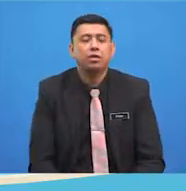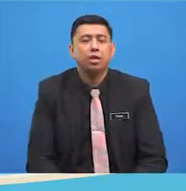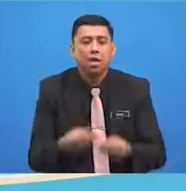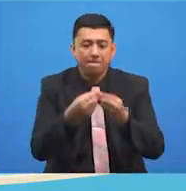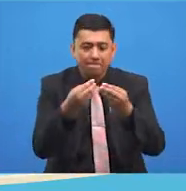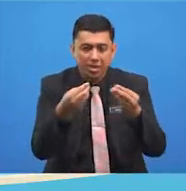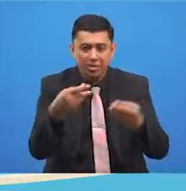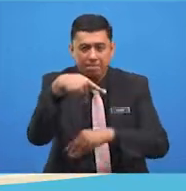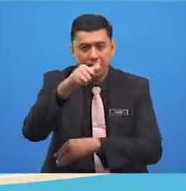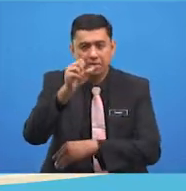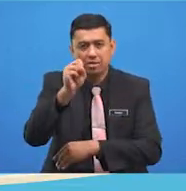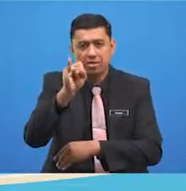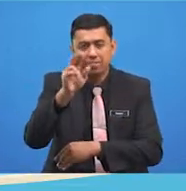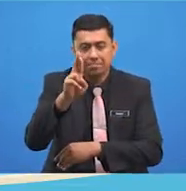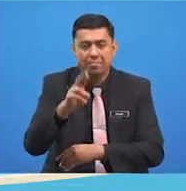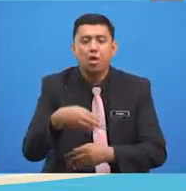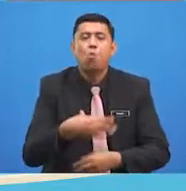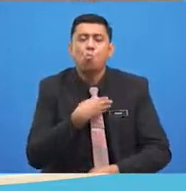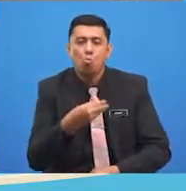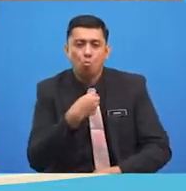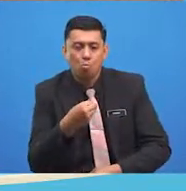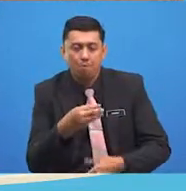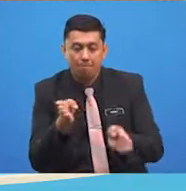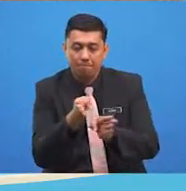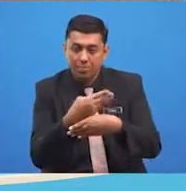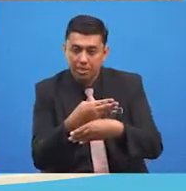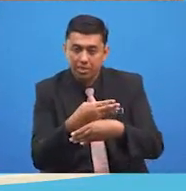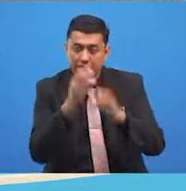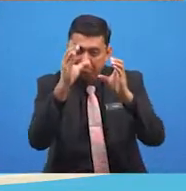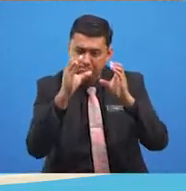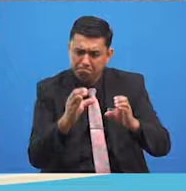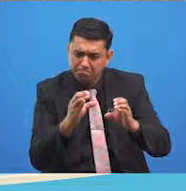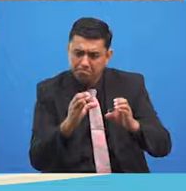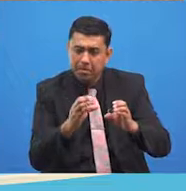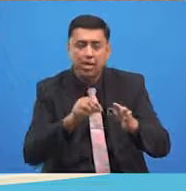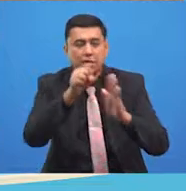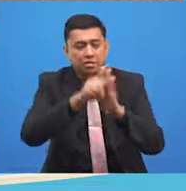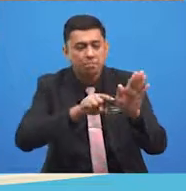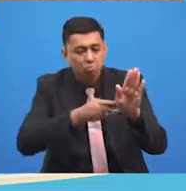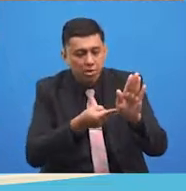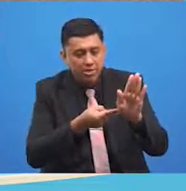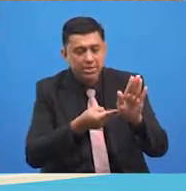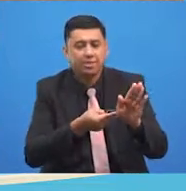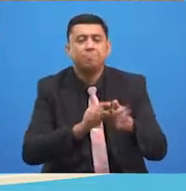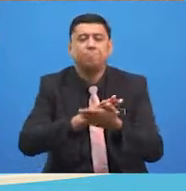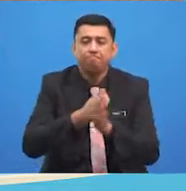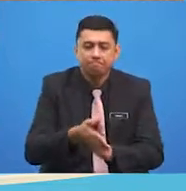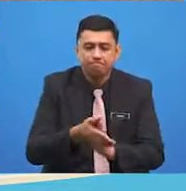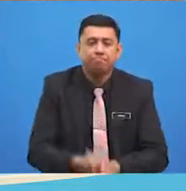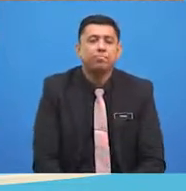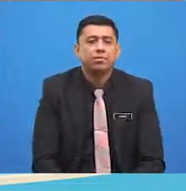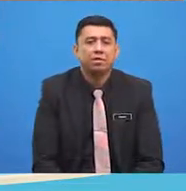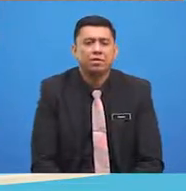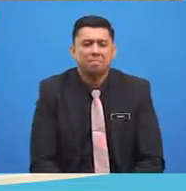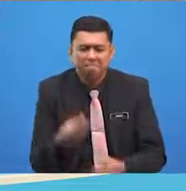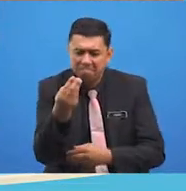pasir. Pasir ialah bahan berputih terbentuk secara semula jadi yang terdiri daripada batu dan zarah galian